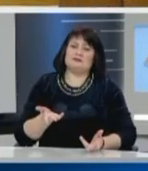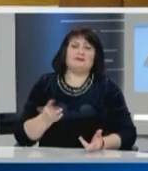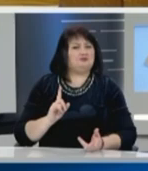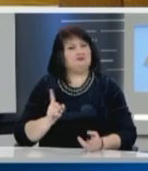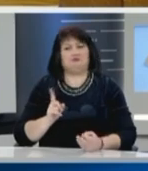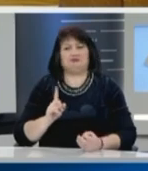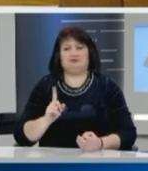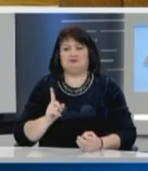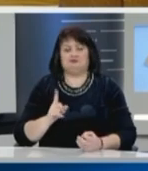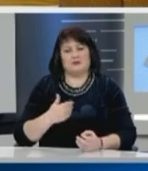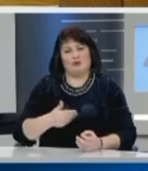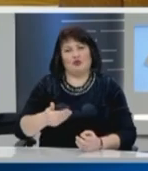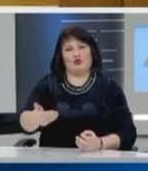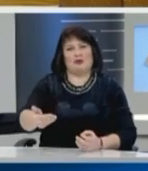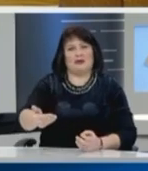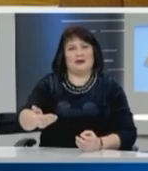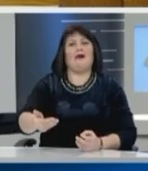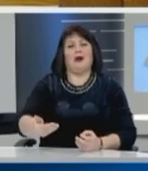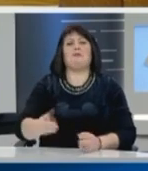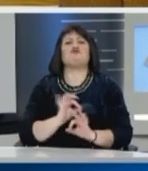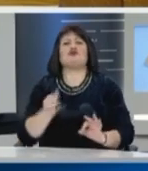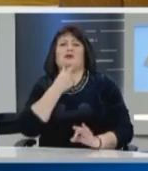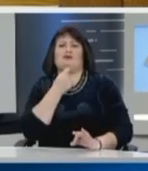και ούτε από εδώ και στο εξής θα είναι